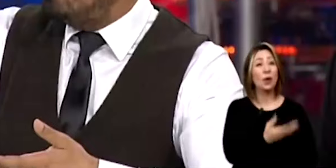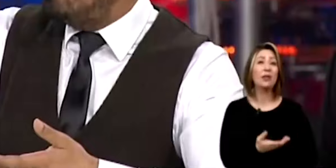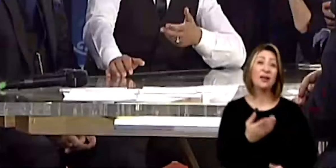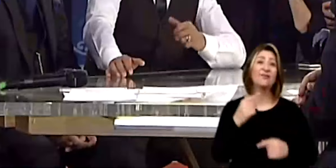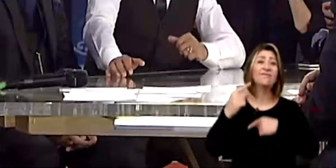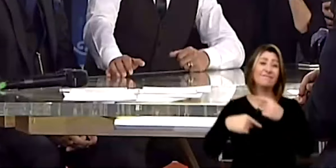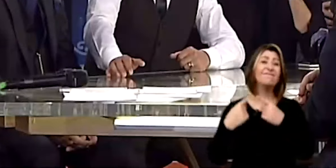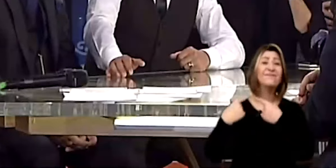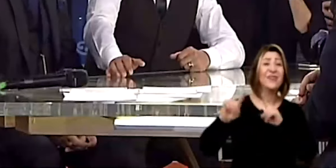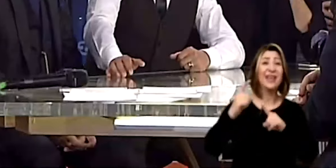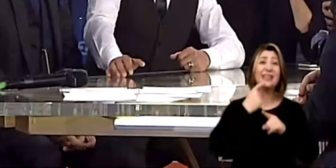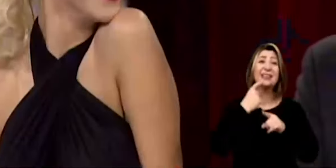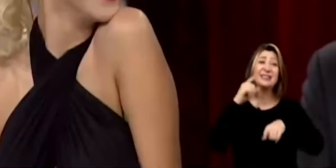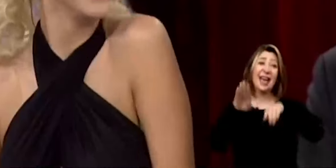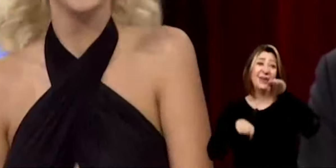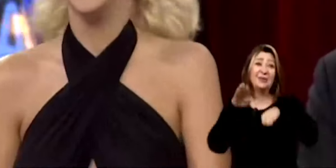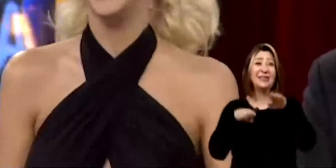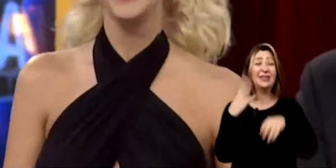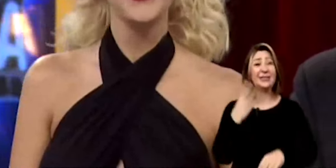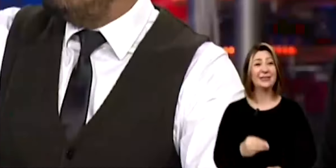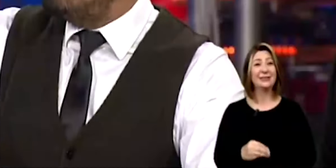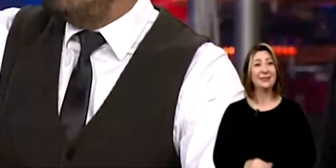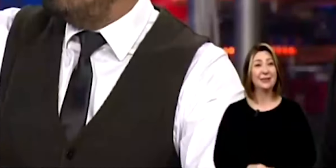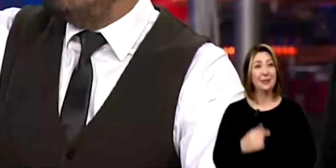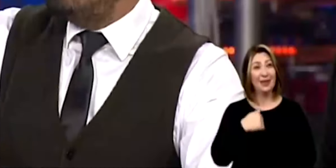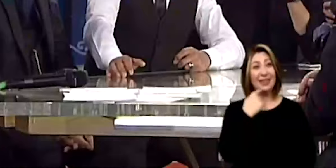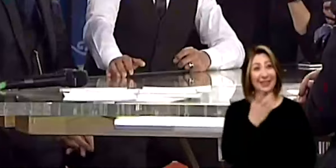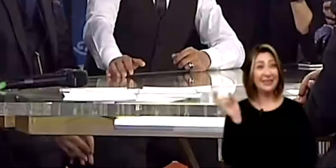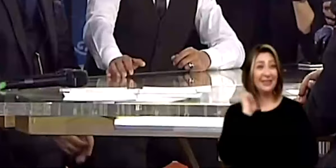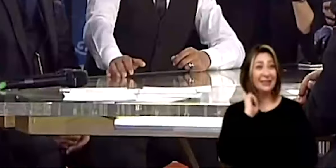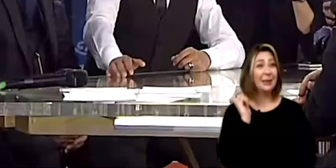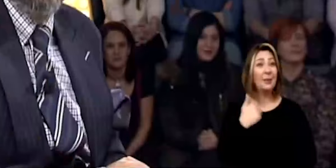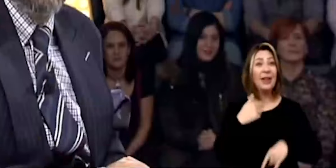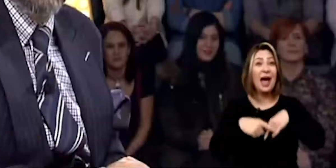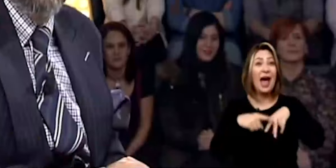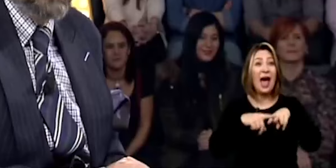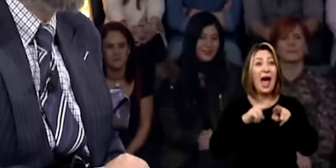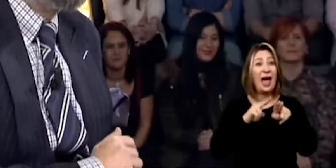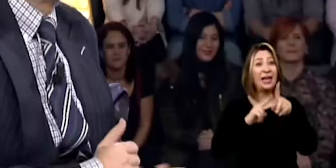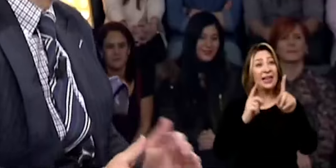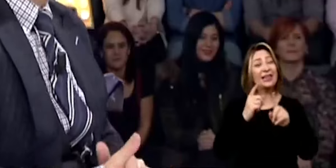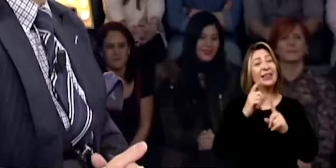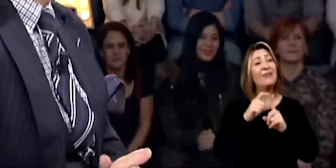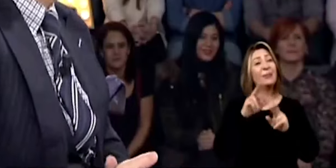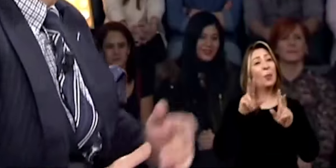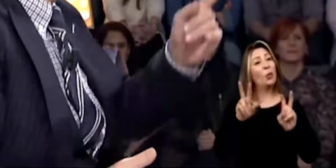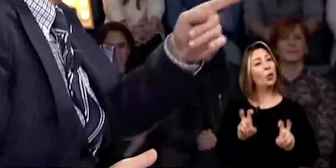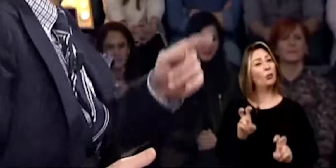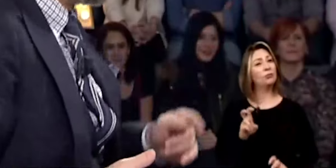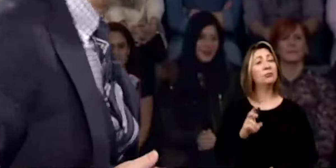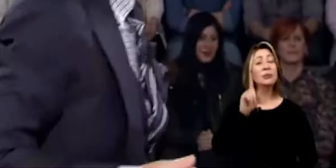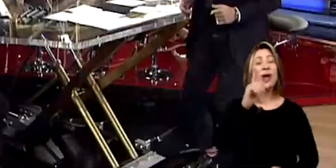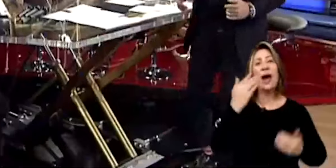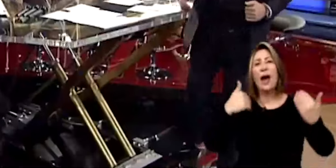eder. Bu biraz o kadar evet, yaş farkı olsun aramızda. Ben de sen bak ısırır mıydın? Ben yani de burada hakkı devrim gibi bilmiyorum, oturuyorum mis gibi bu yaşta. Evet. Peki